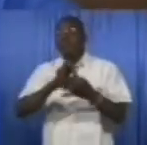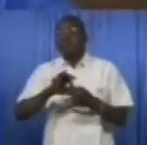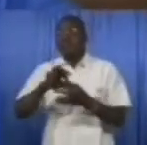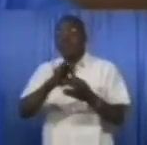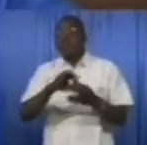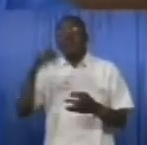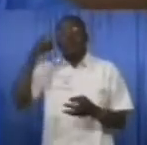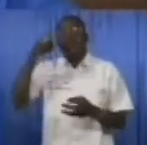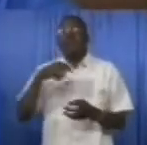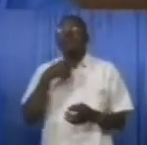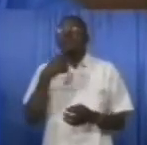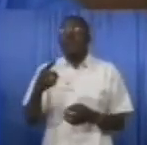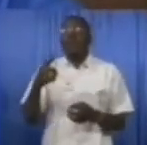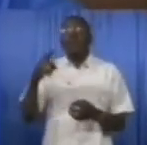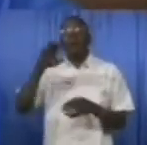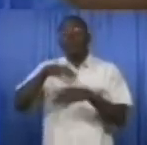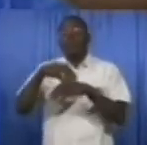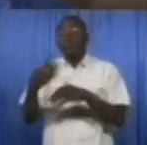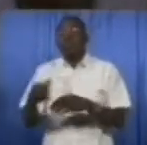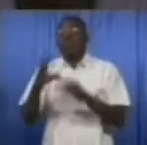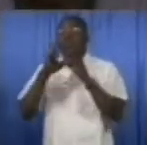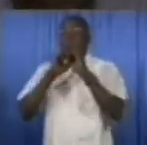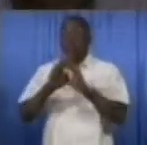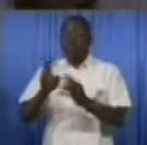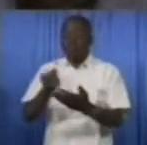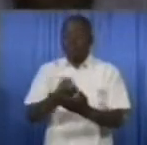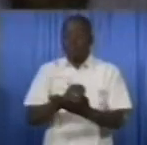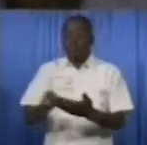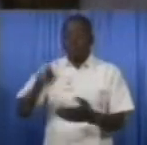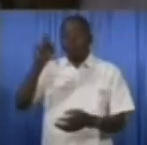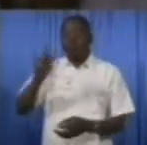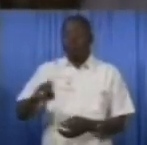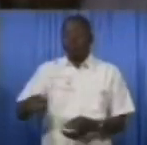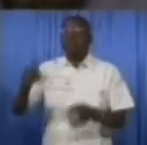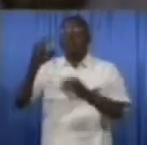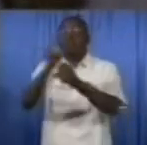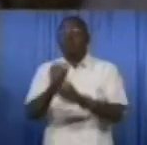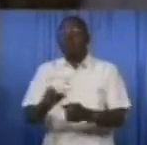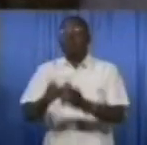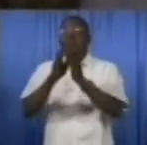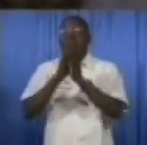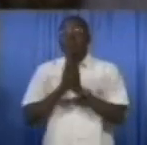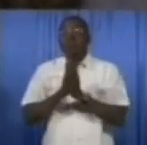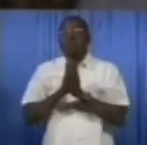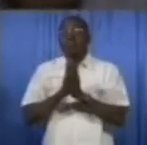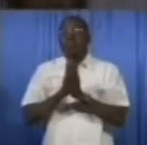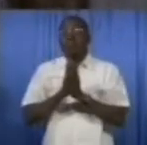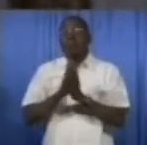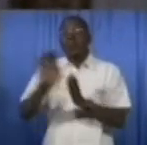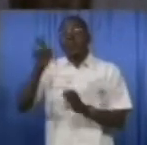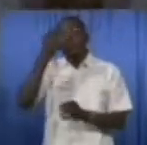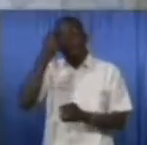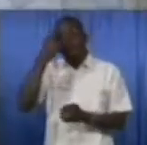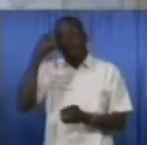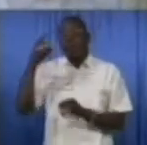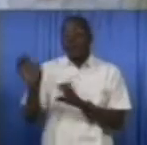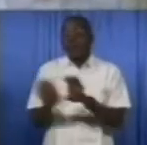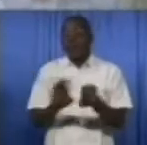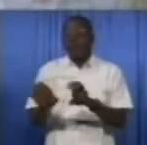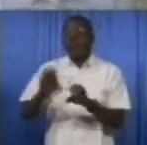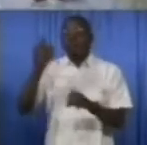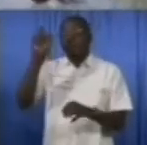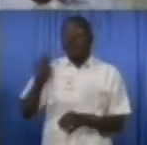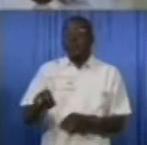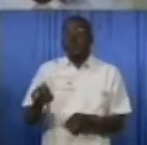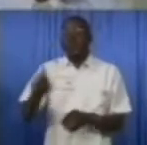syndicale exige désormais des réponses écrites comme condition de la reprise des négociations. Le gouvernement a réagi à cette condition